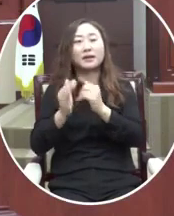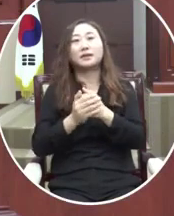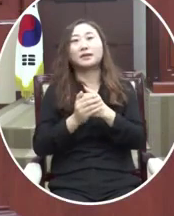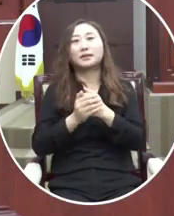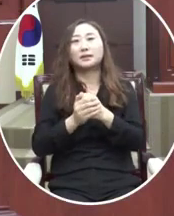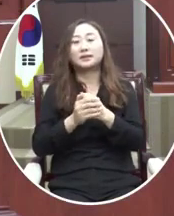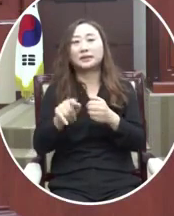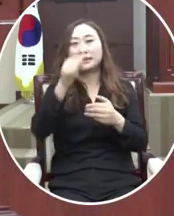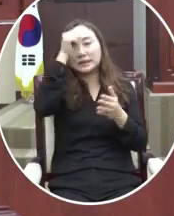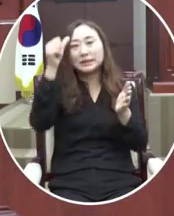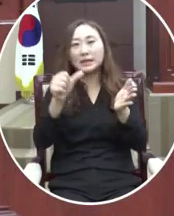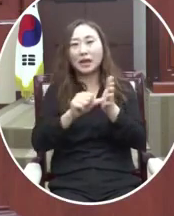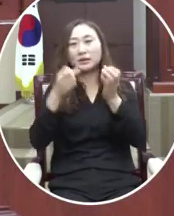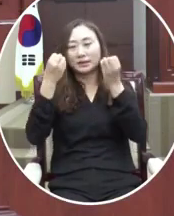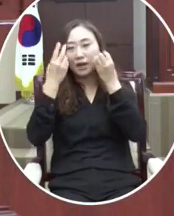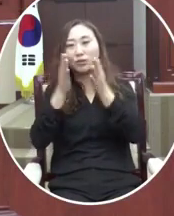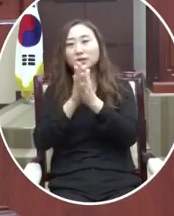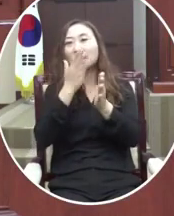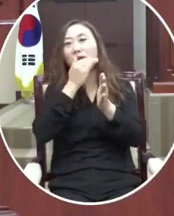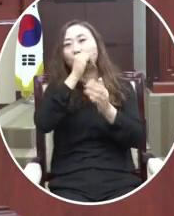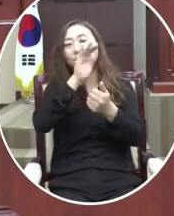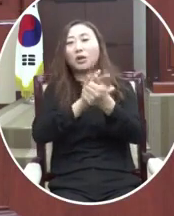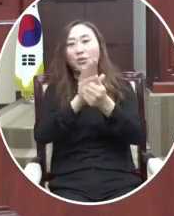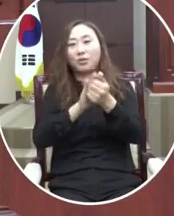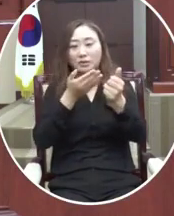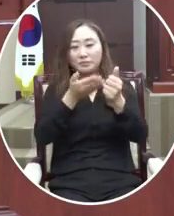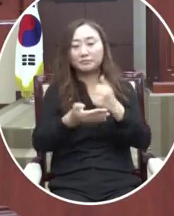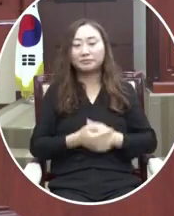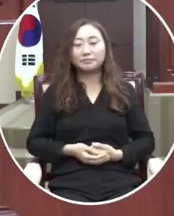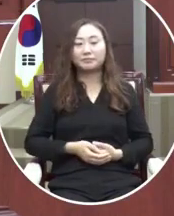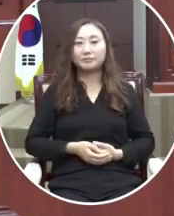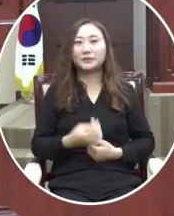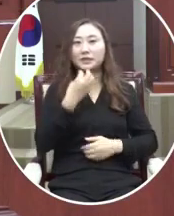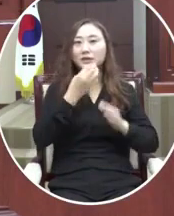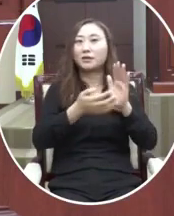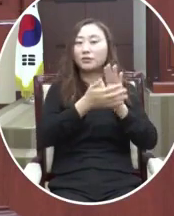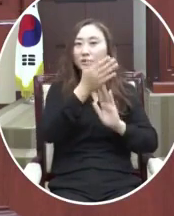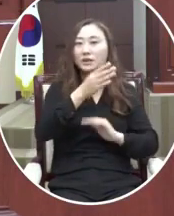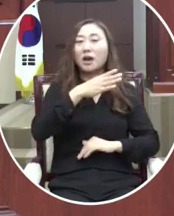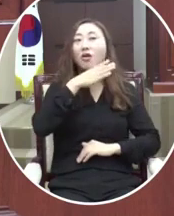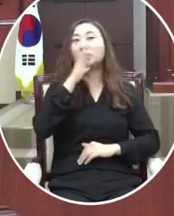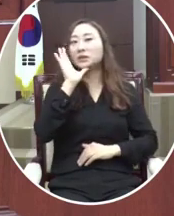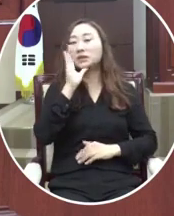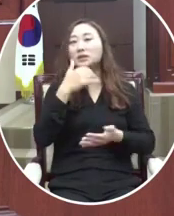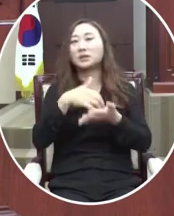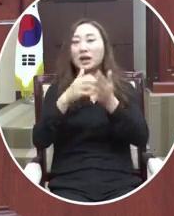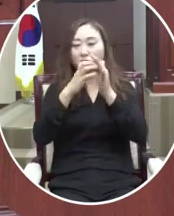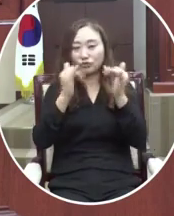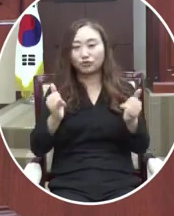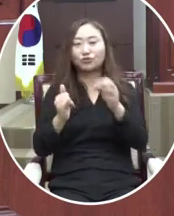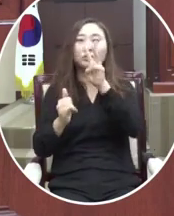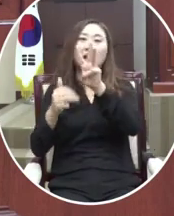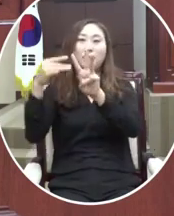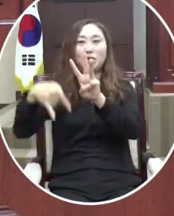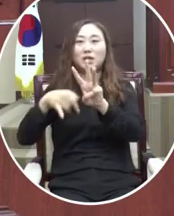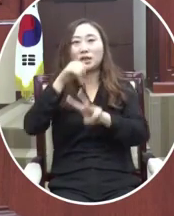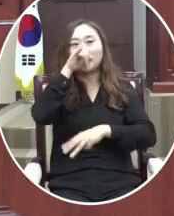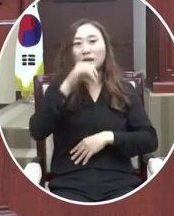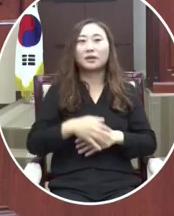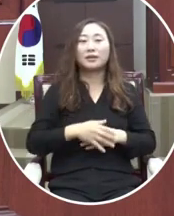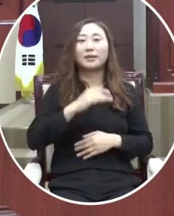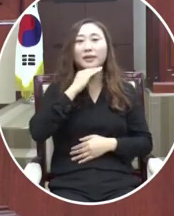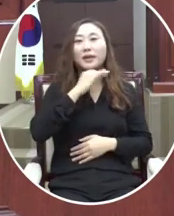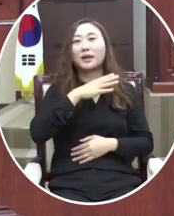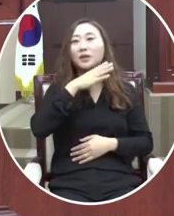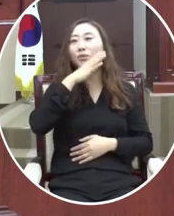고립 없이 인생 이무 자을 준비할 수 있도록 지원해 나가겠습니다 서울시에서 어르신 인구가 세 번째로 많은 노원구는